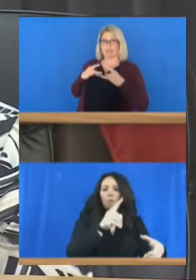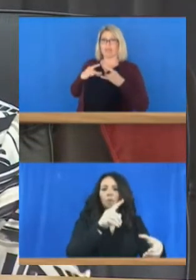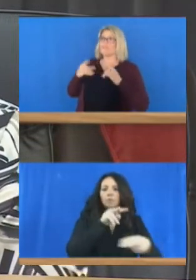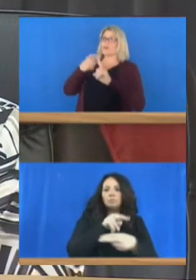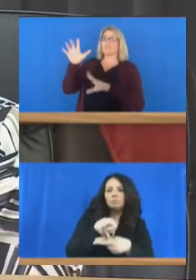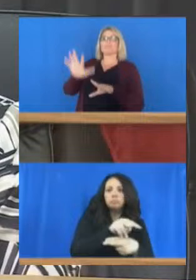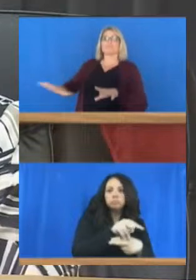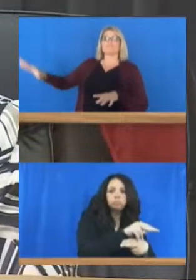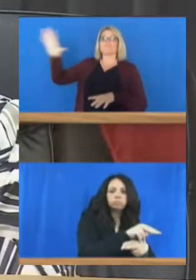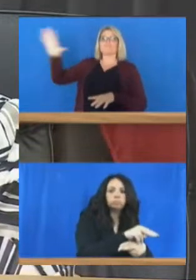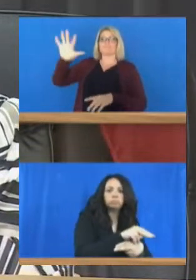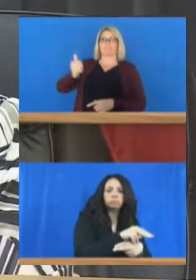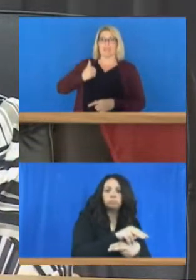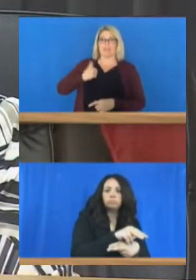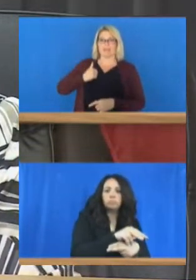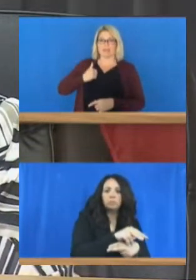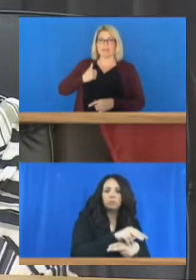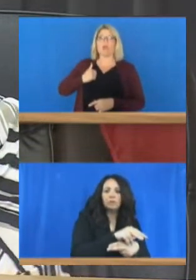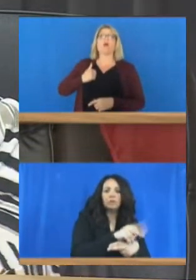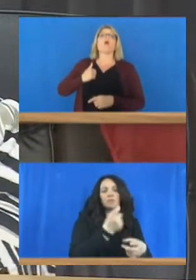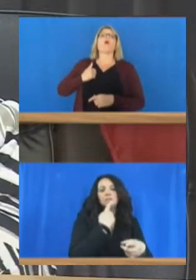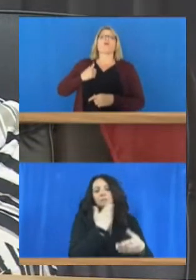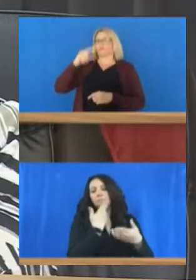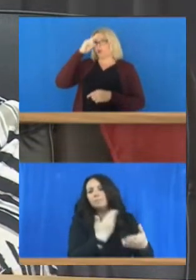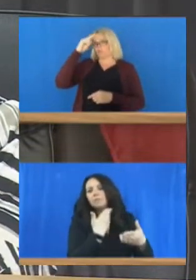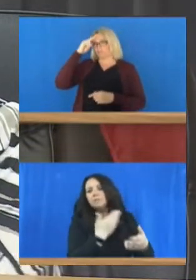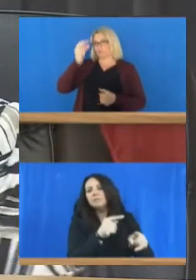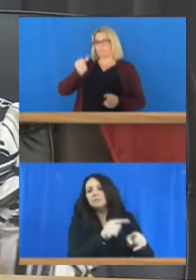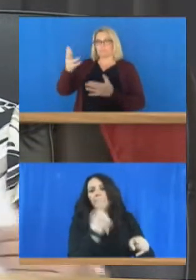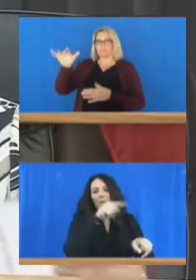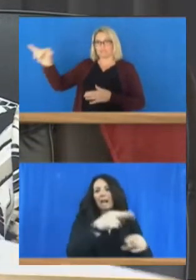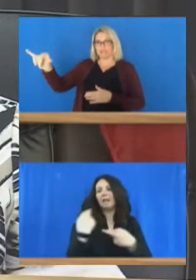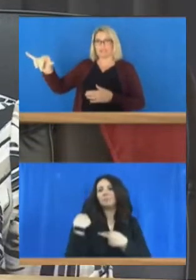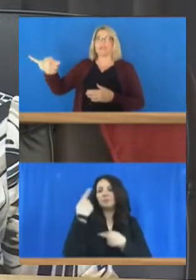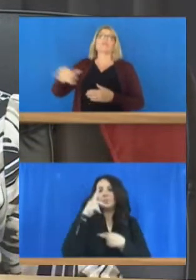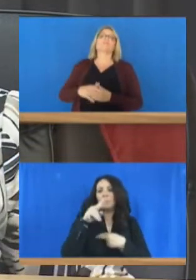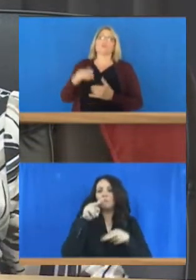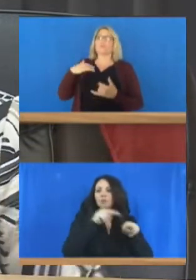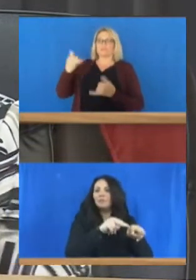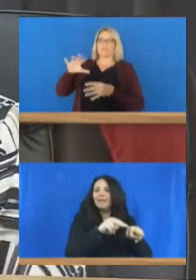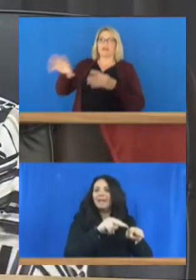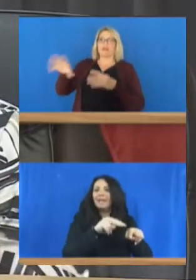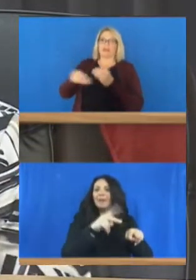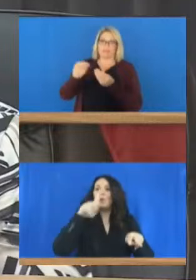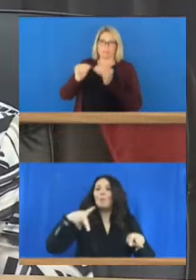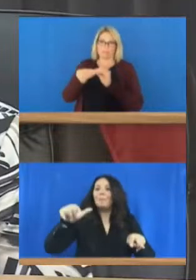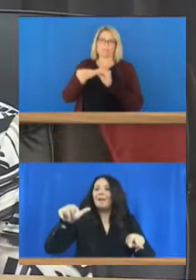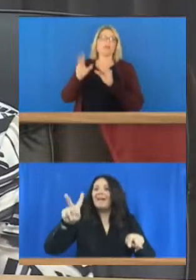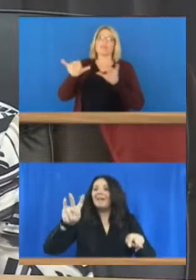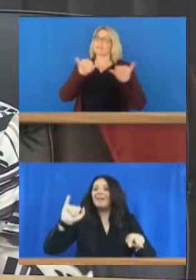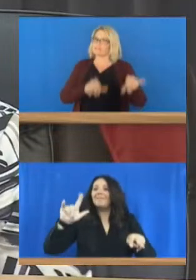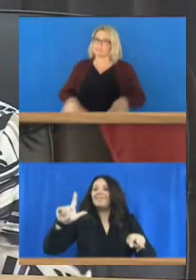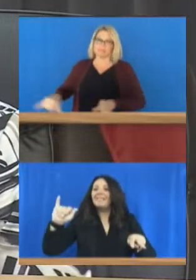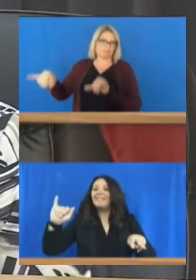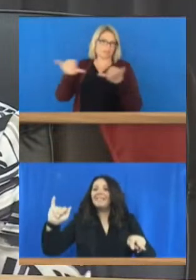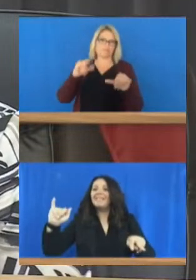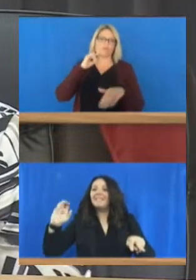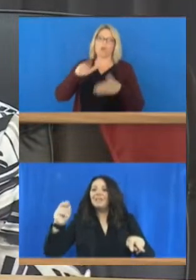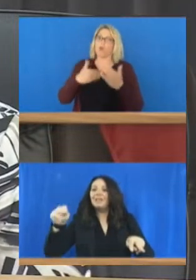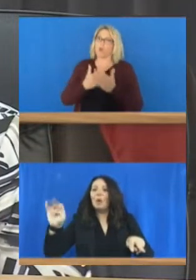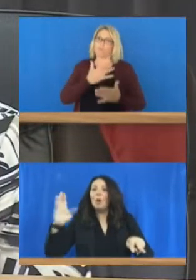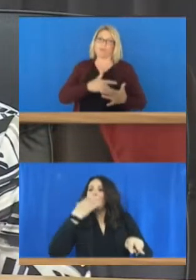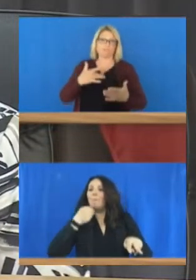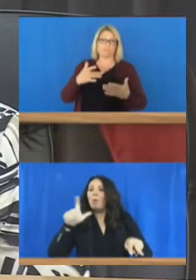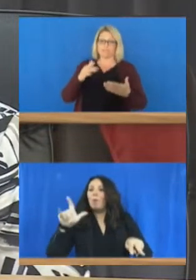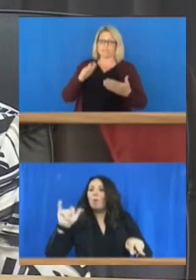6 autres sont des citoyens du Nouveau-Brunswick qui s'isolent à l'extérieur de la province. Il y a 3 nouveaux cas dans la zone 1, soit la région